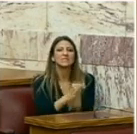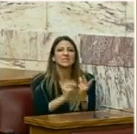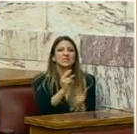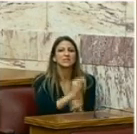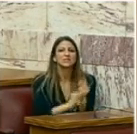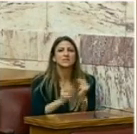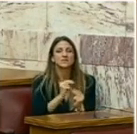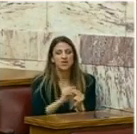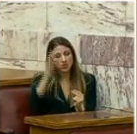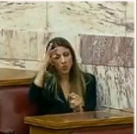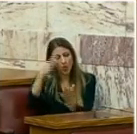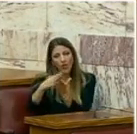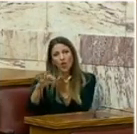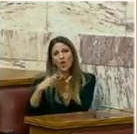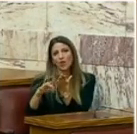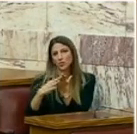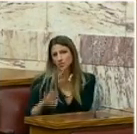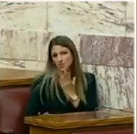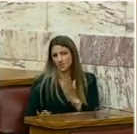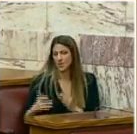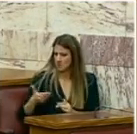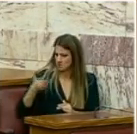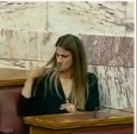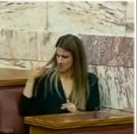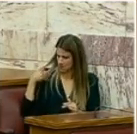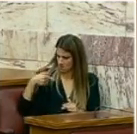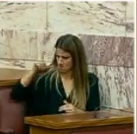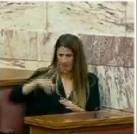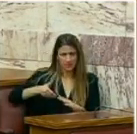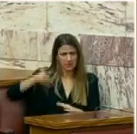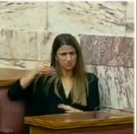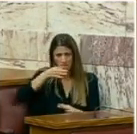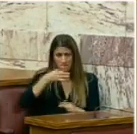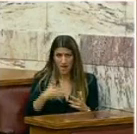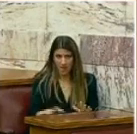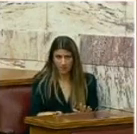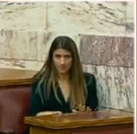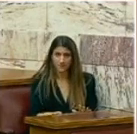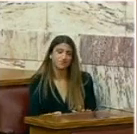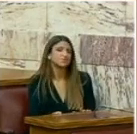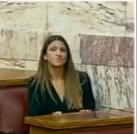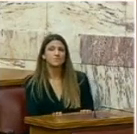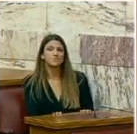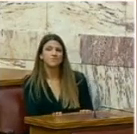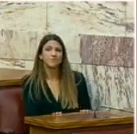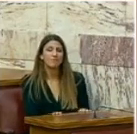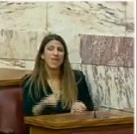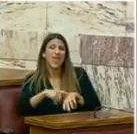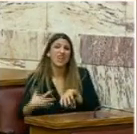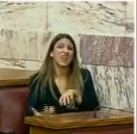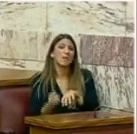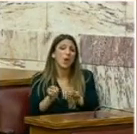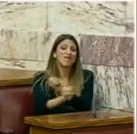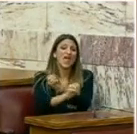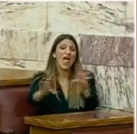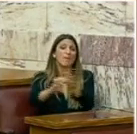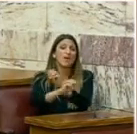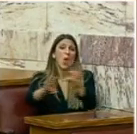Και το έχω πει από πριν μερικές μέρες, δεν πρόλαβα να ενημερώσουν την κυρία Γεννηματά, οι συνεργάτες